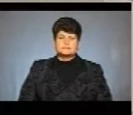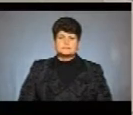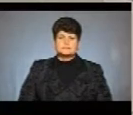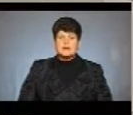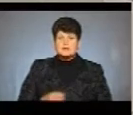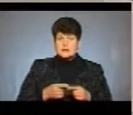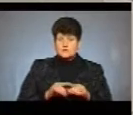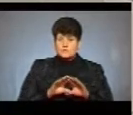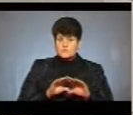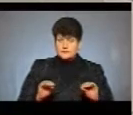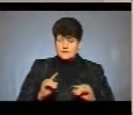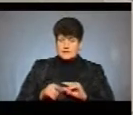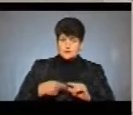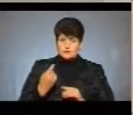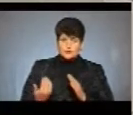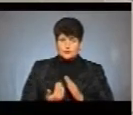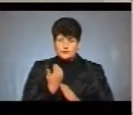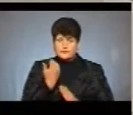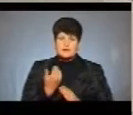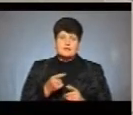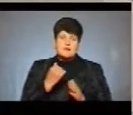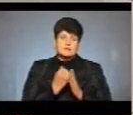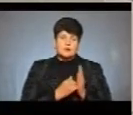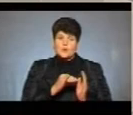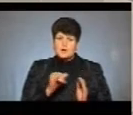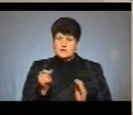І на цьому у мене все. Наступний випуск новин на телеканалі